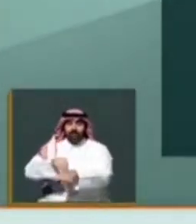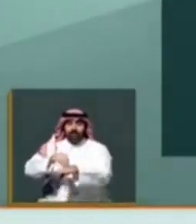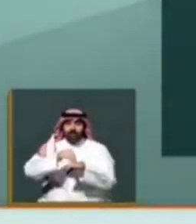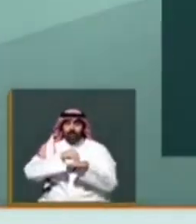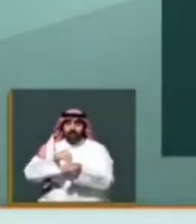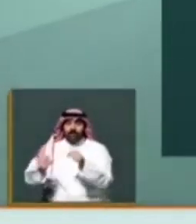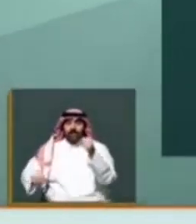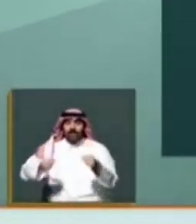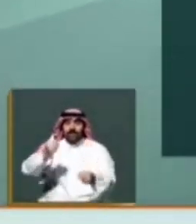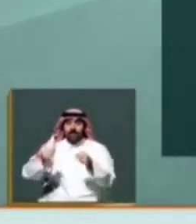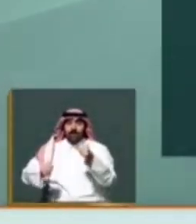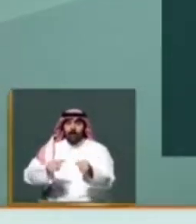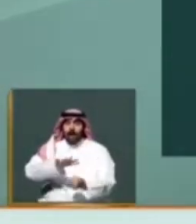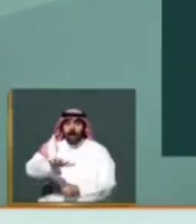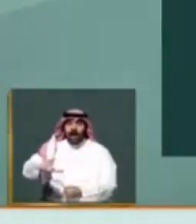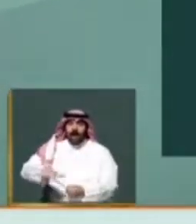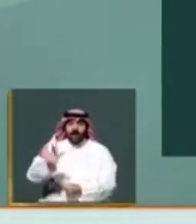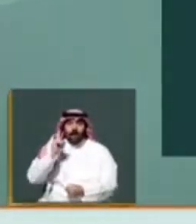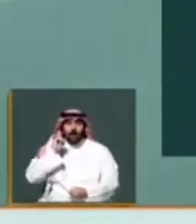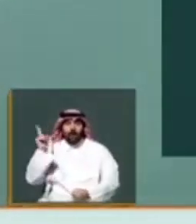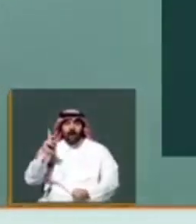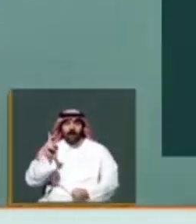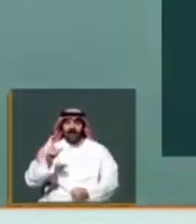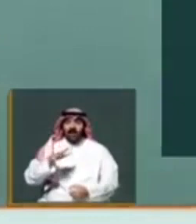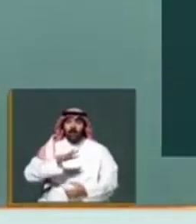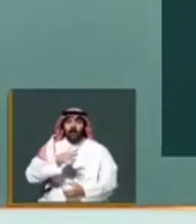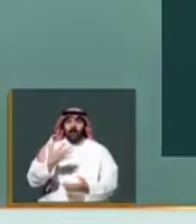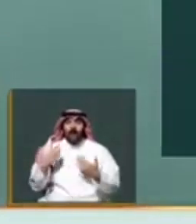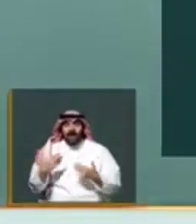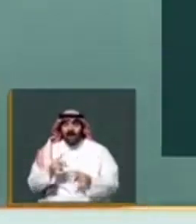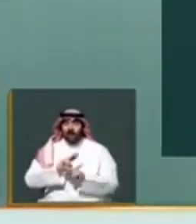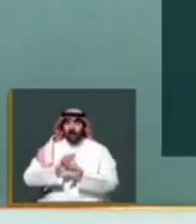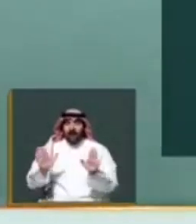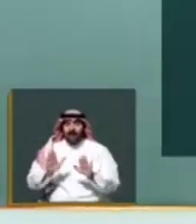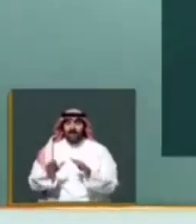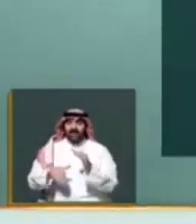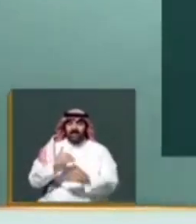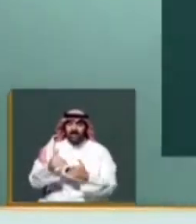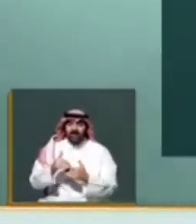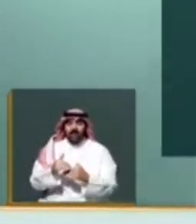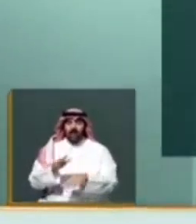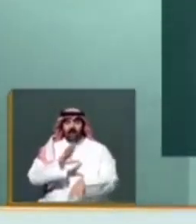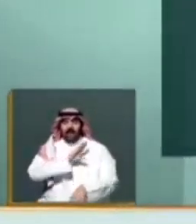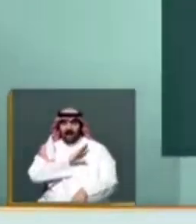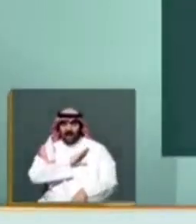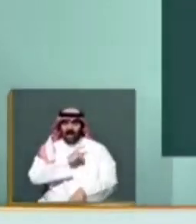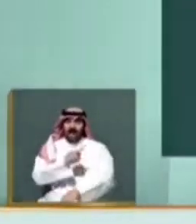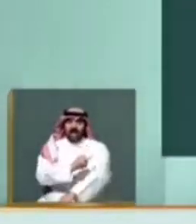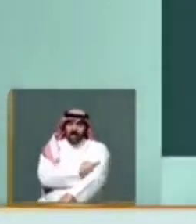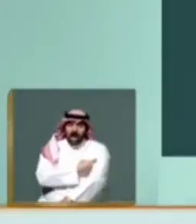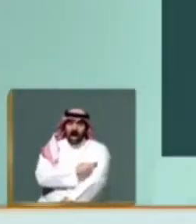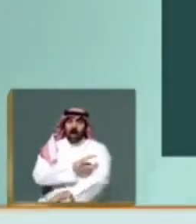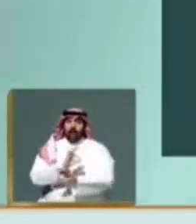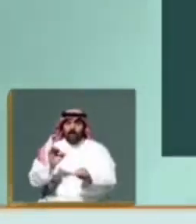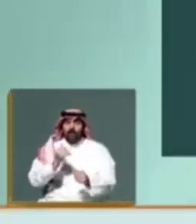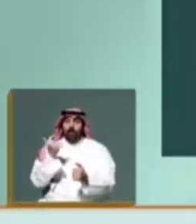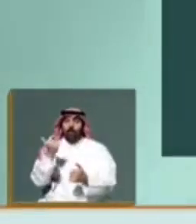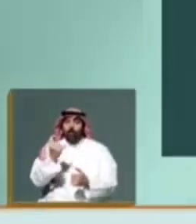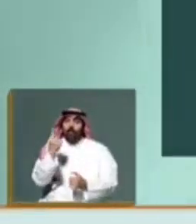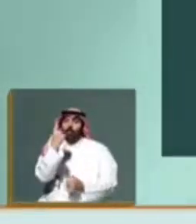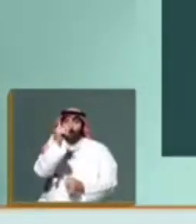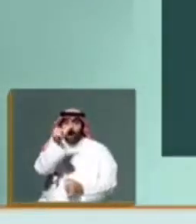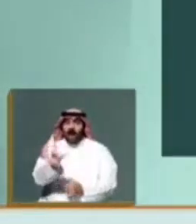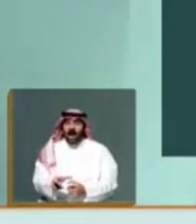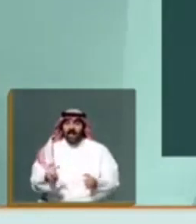بالسيارات داخل الأحياء السكنية بمدينتي مكة المكرمة والمدينة المنورة للمشار إليهم في البند ثانيا على شخص